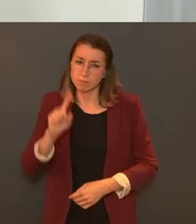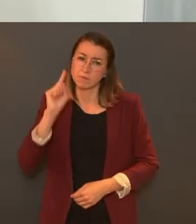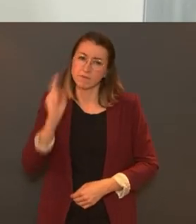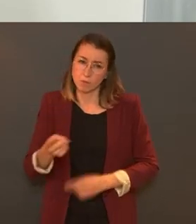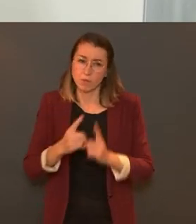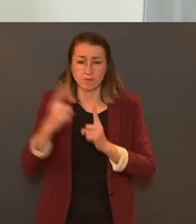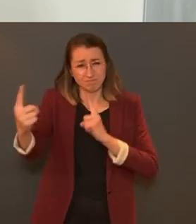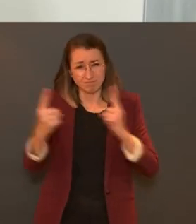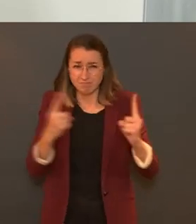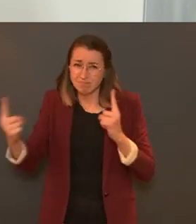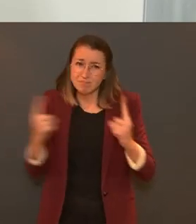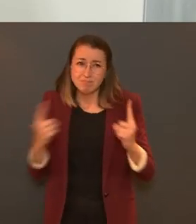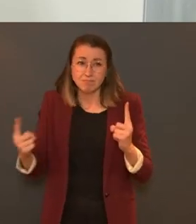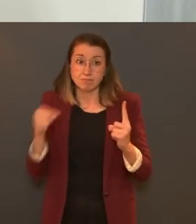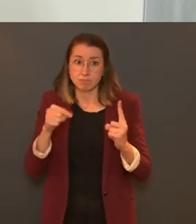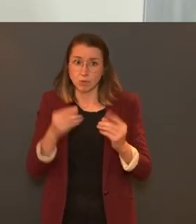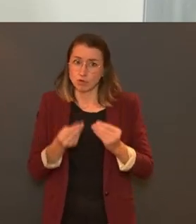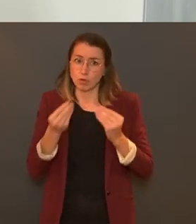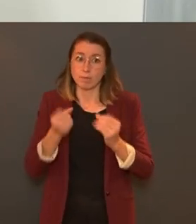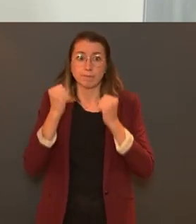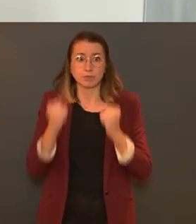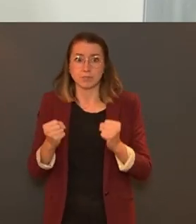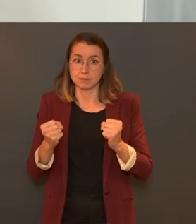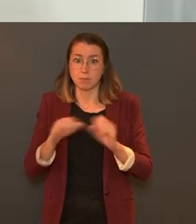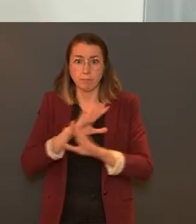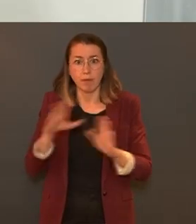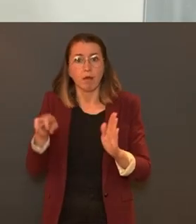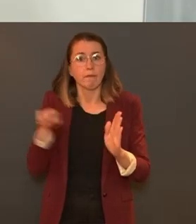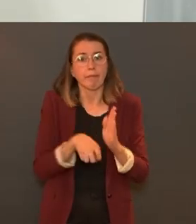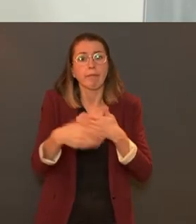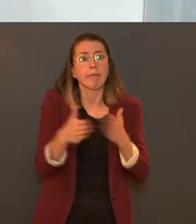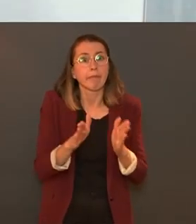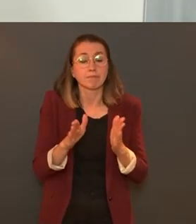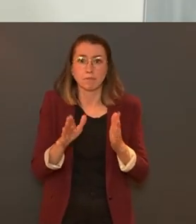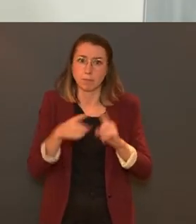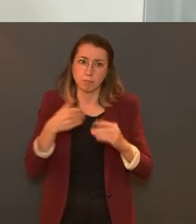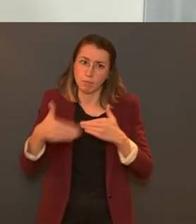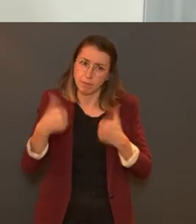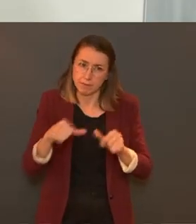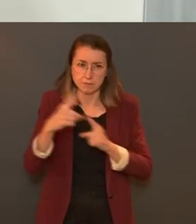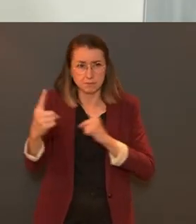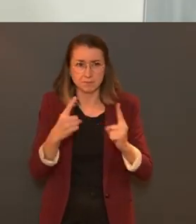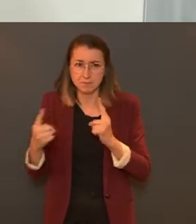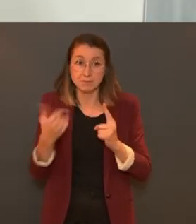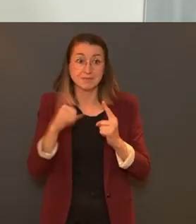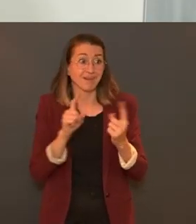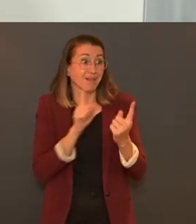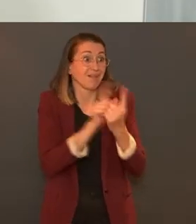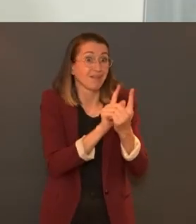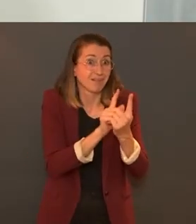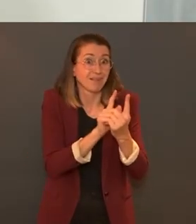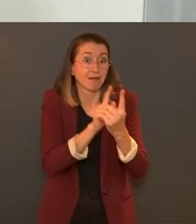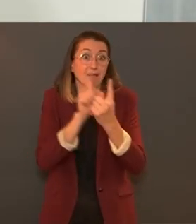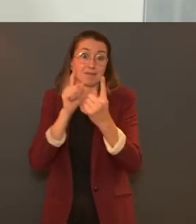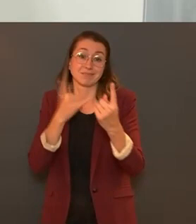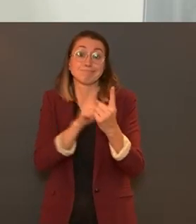symptômes et que vous avez été en contact avec quelqu'un qui, lui, devient positif. De nouveau, si vous avez respecté les règles, si vous êtes resté à